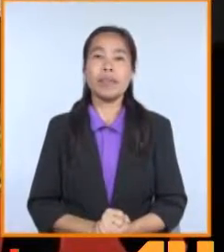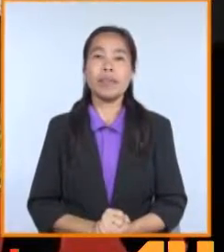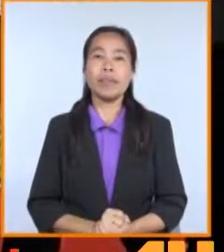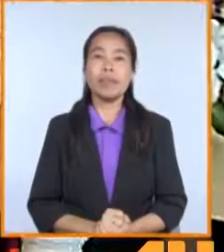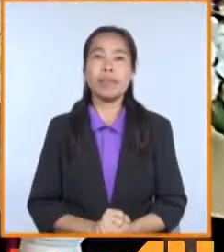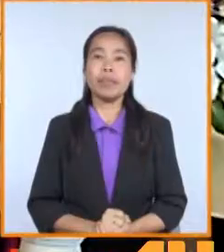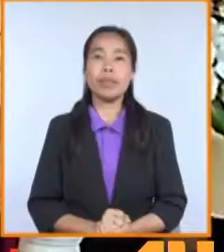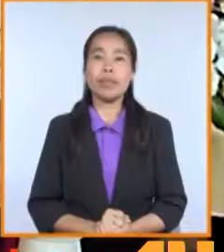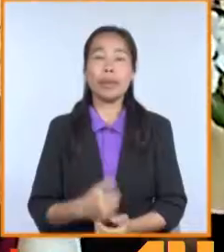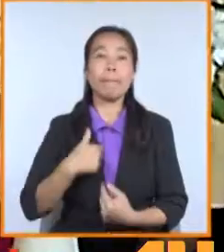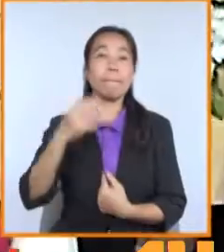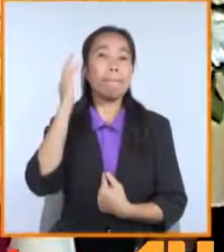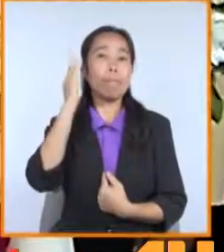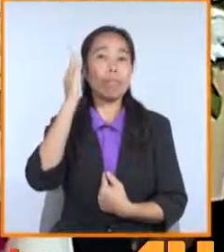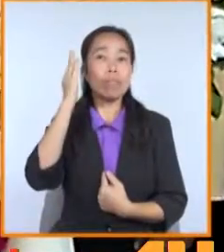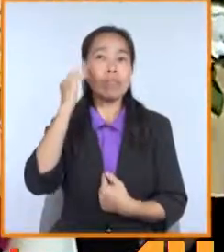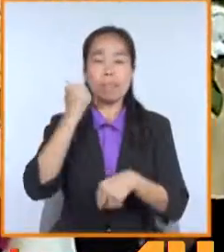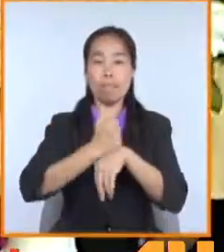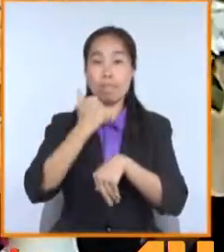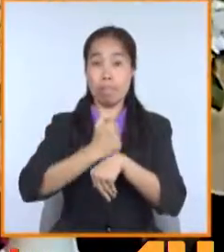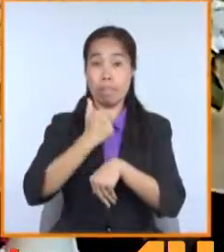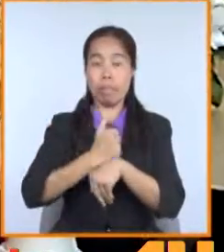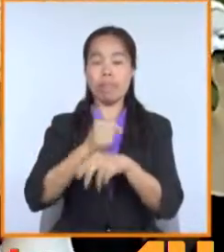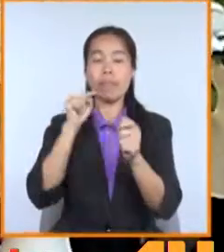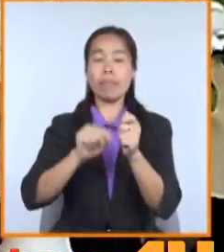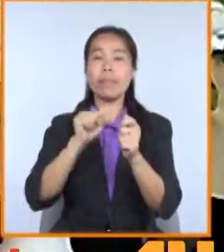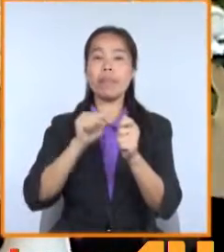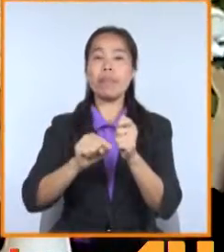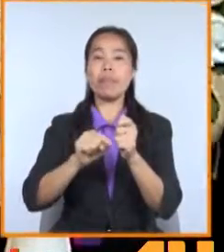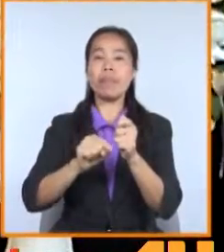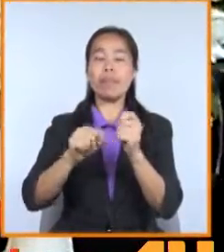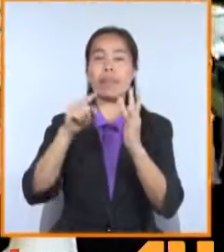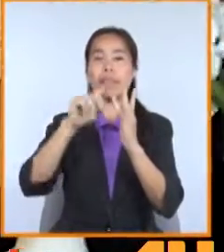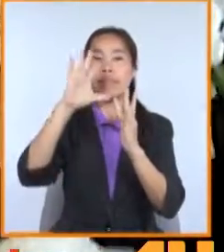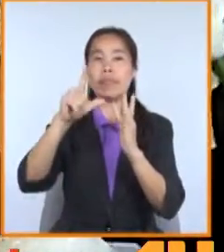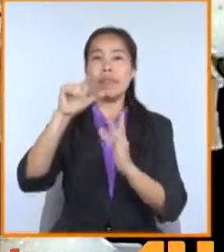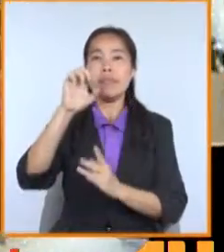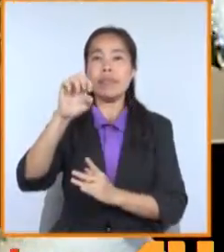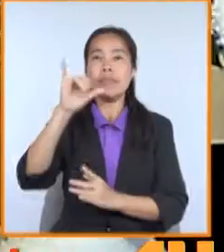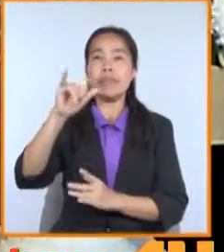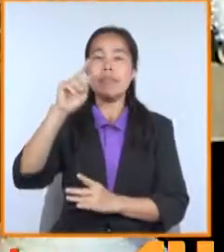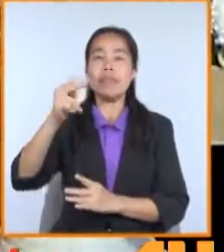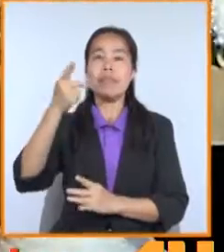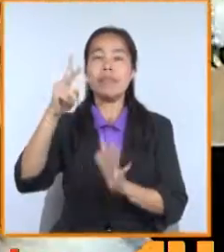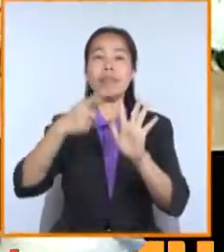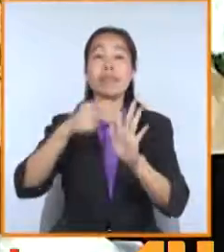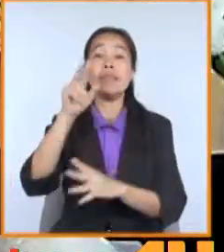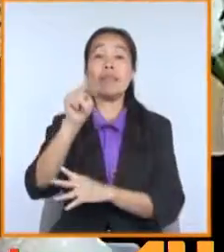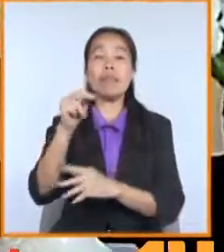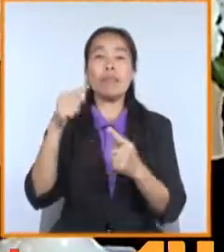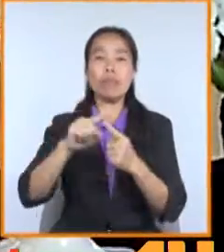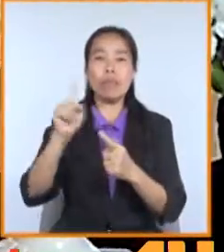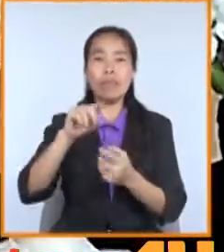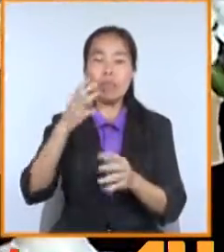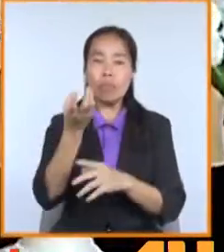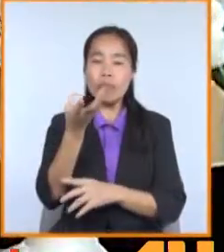นายบรรพตยาฟองนายอำเภอเชียงคานนะคะมาตัดริบบิ้นเปิดงานวิถีไทยวิถีข้าวปุ้นน้ำแจ่วแนวกินเชียงค